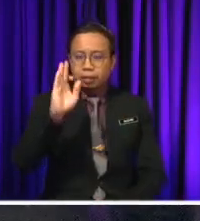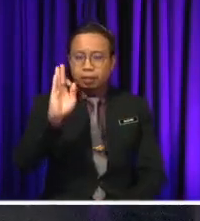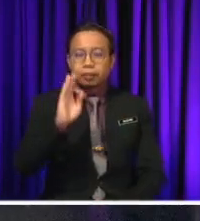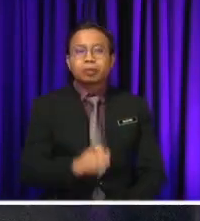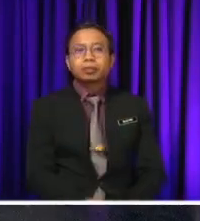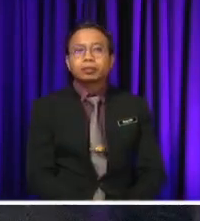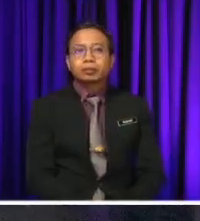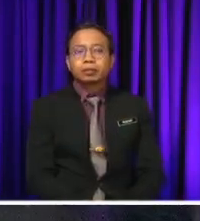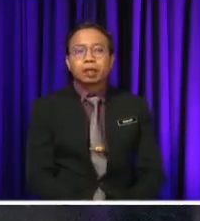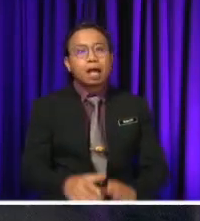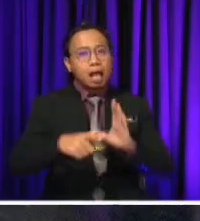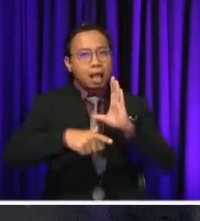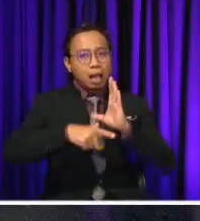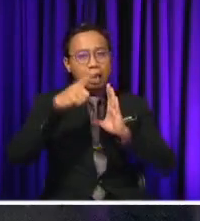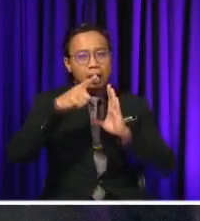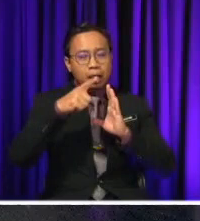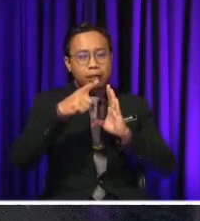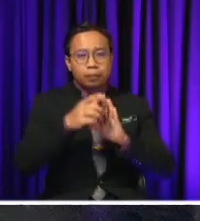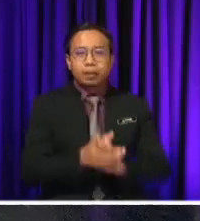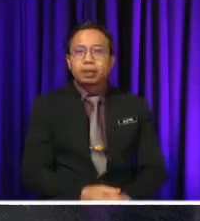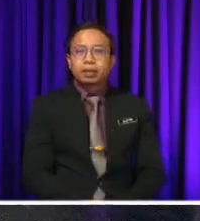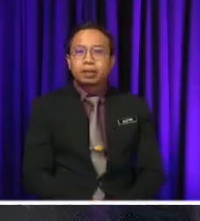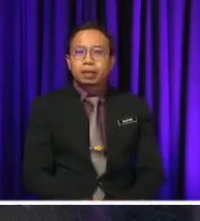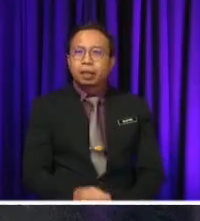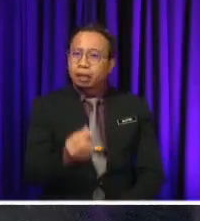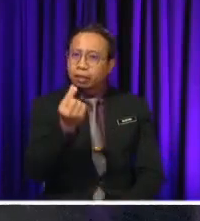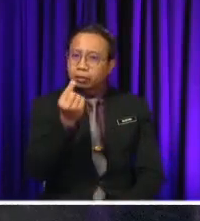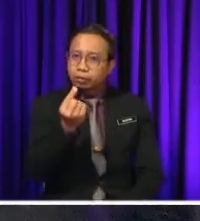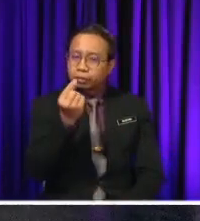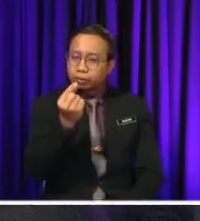dia lebih halus daripada kayu